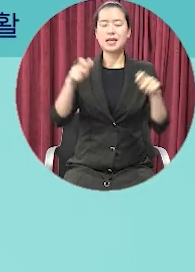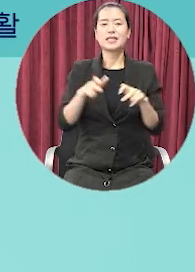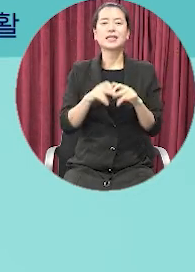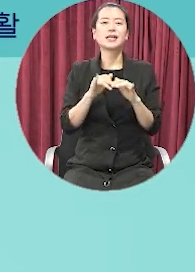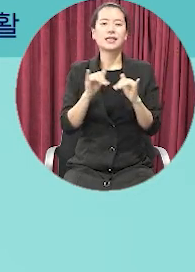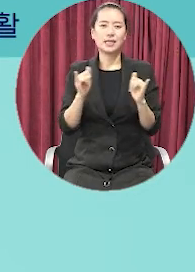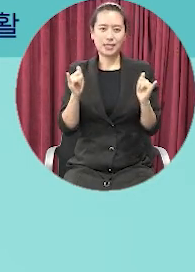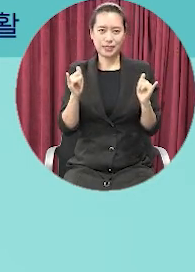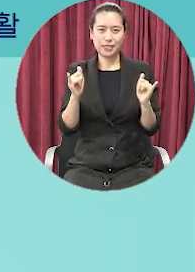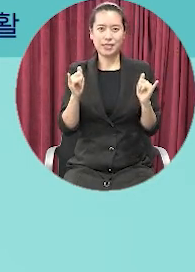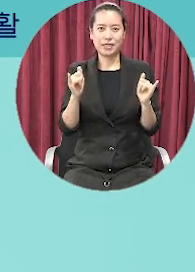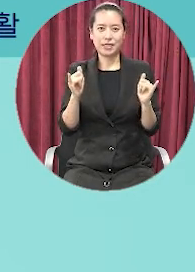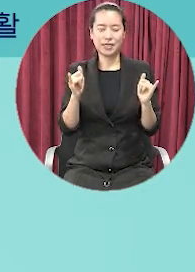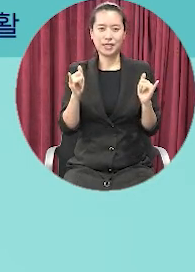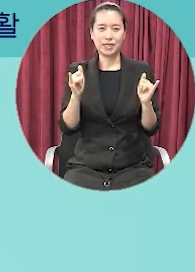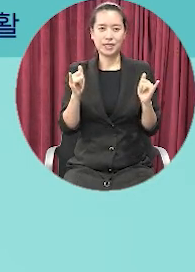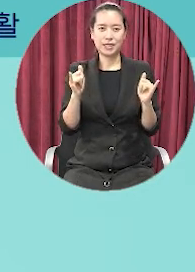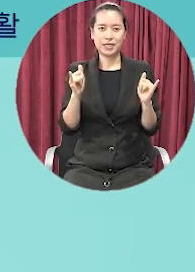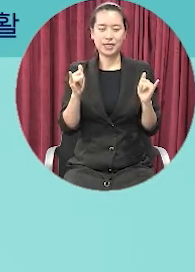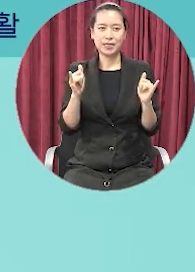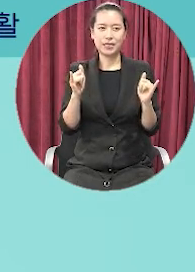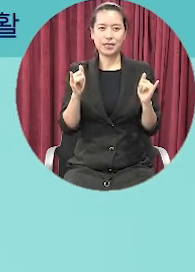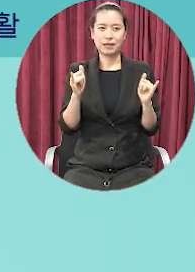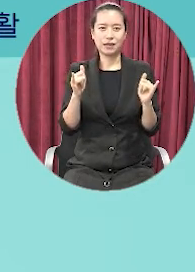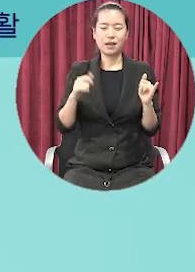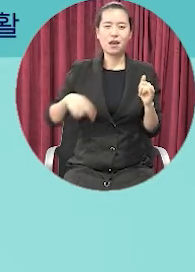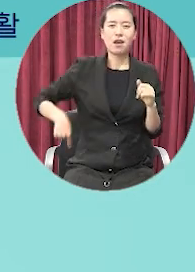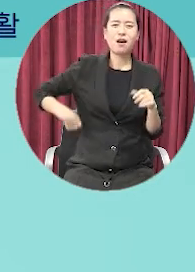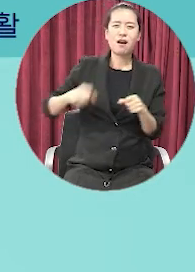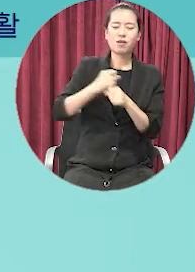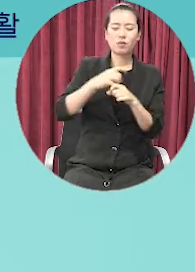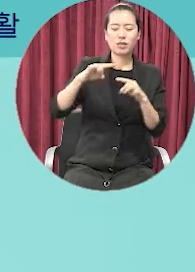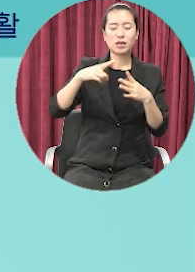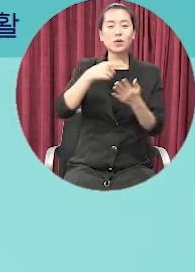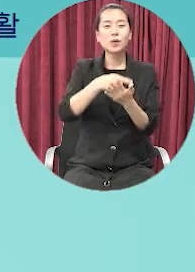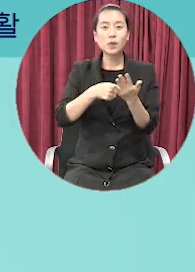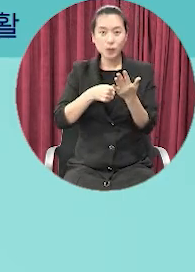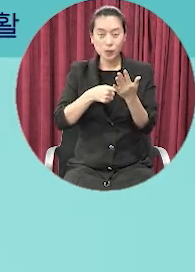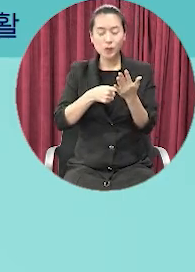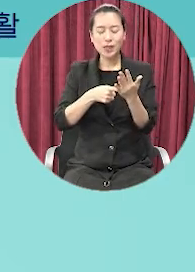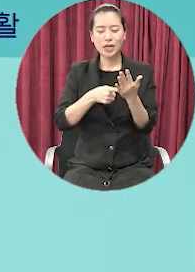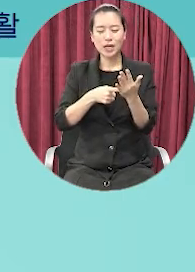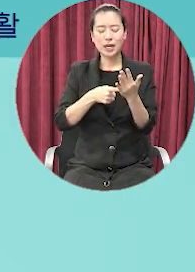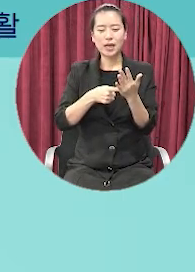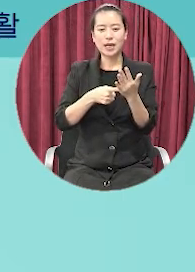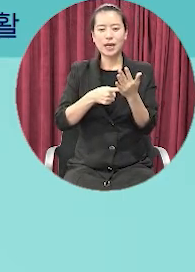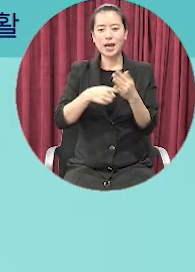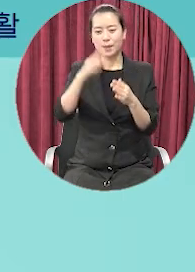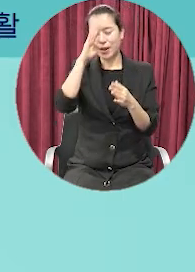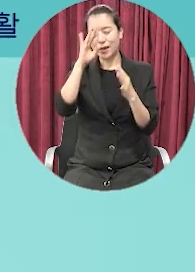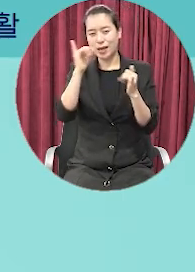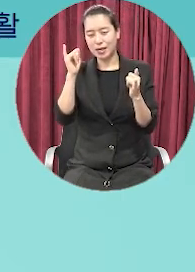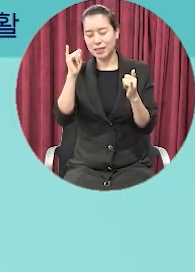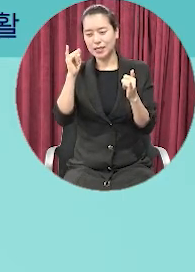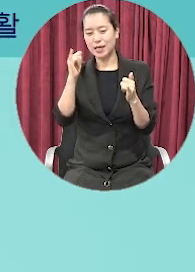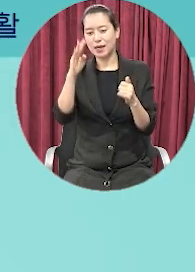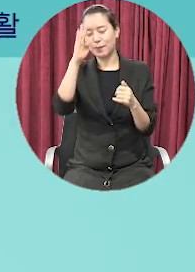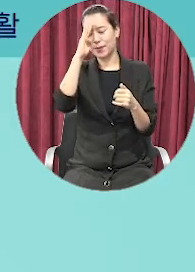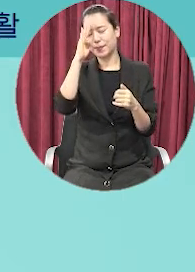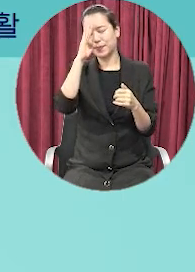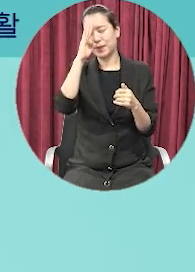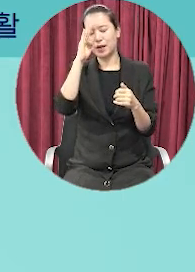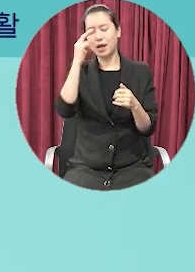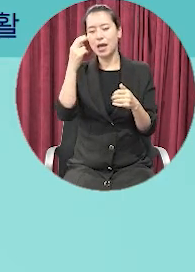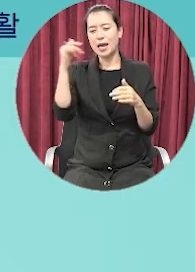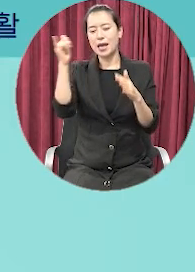장애인들, 특히 스트로크라든가 TBI, 척수손상 환자의 가족 케어기버들에 대해서 니즈 조사를 설문